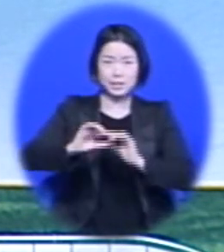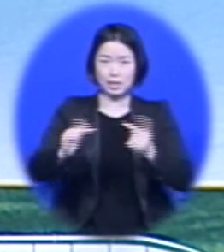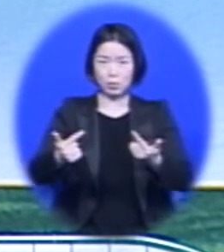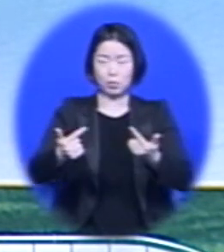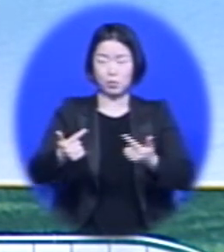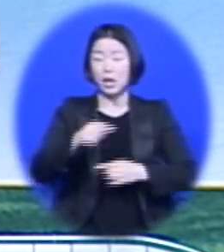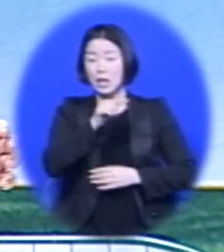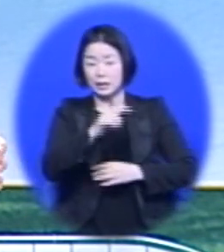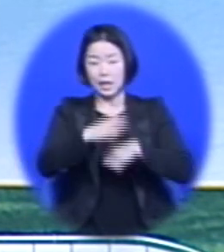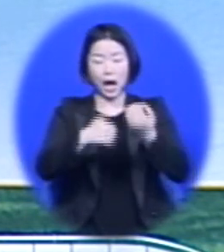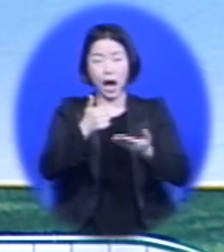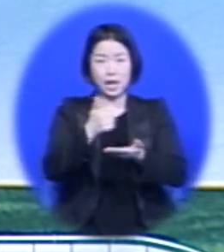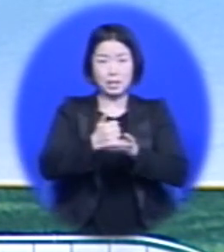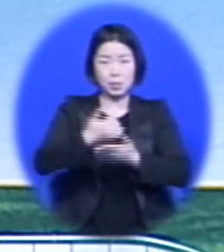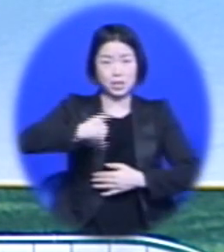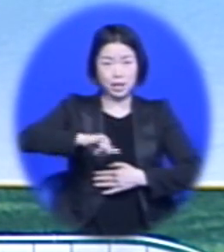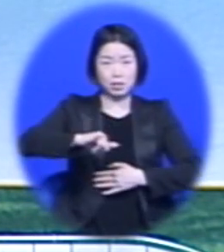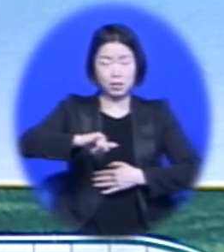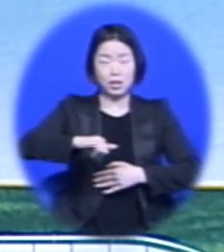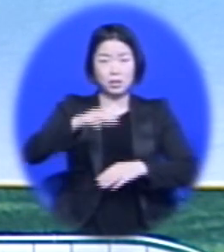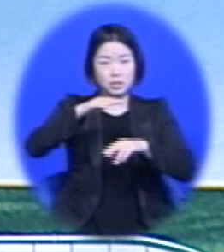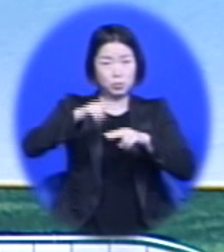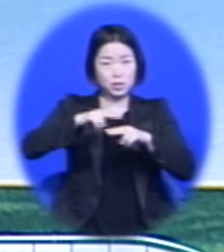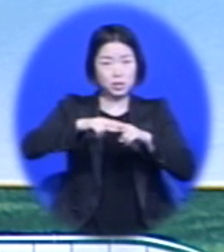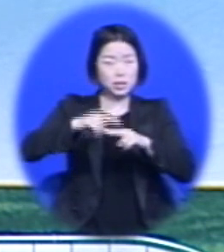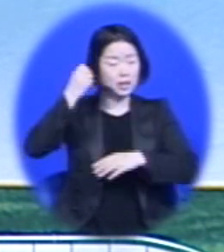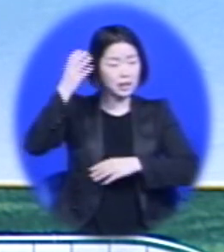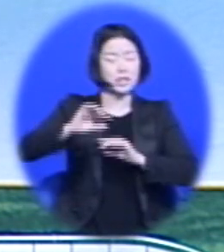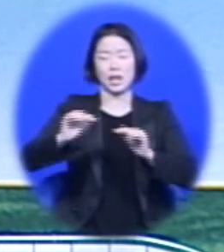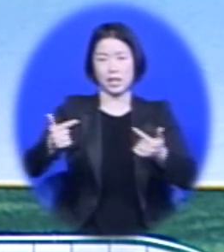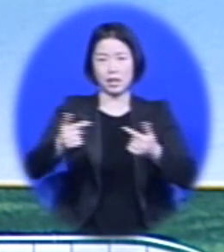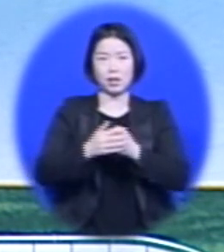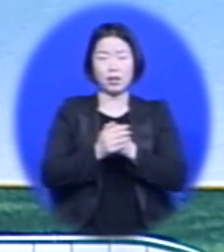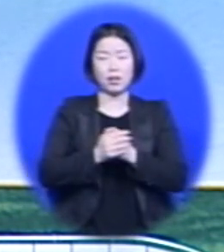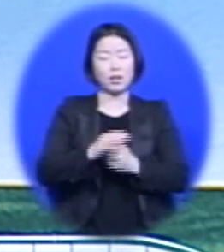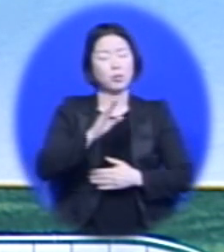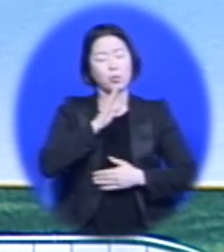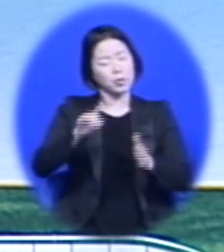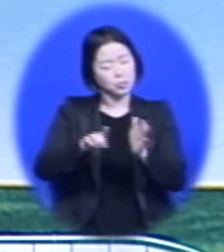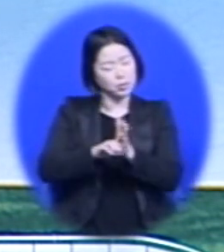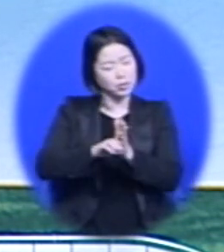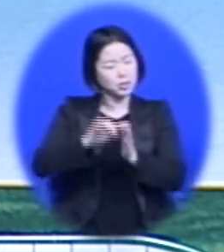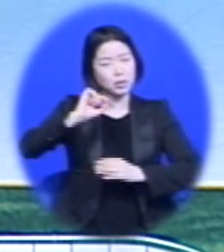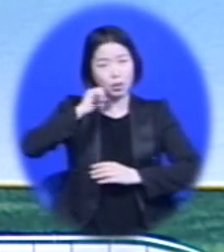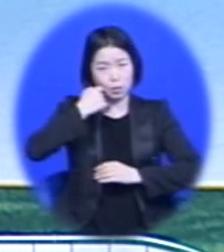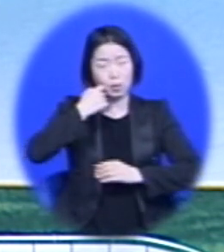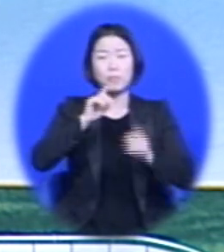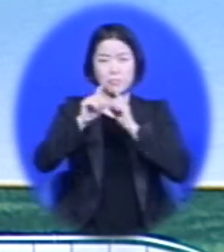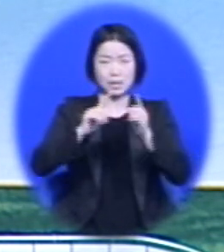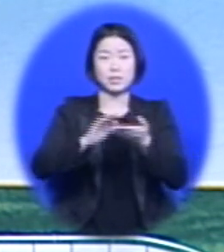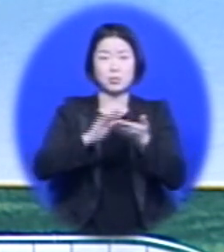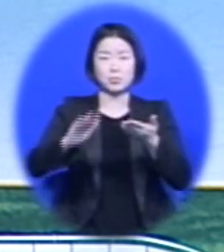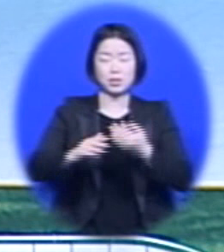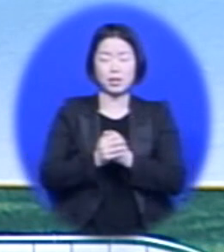하나님의 자녀의 지위를 잃어버리지도 않는다 하는 것입니다. 정말 믿어지지도 않는